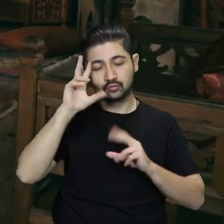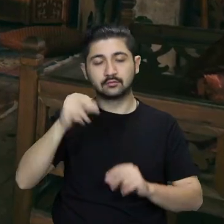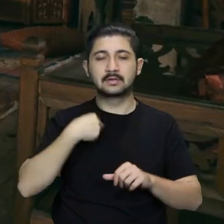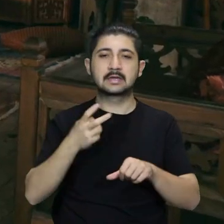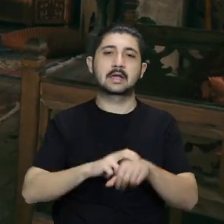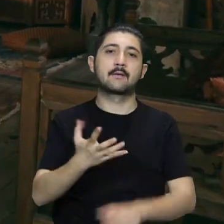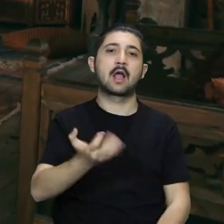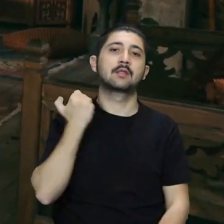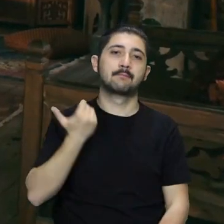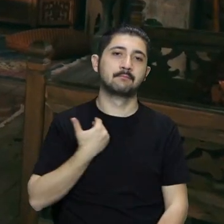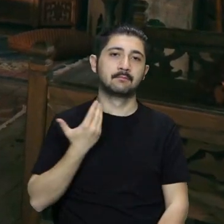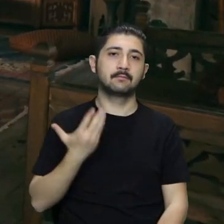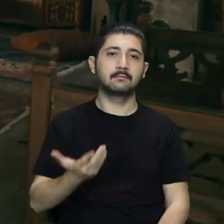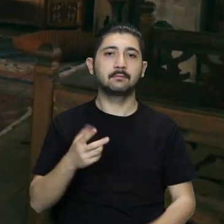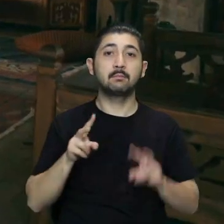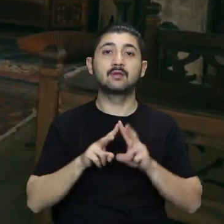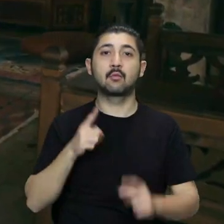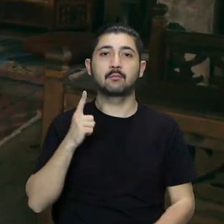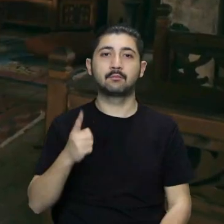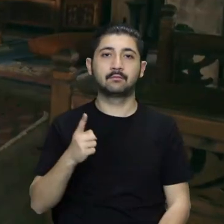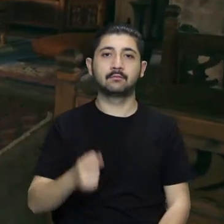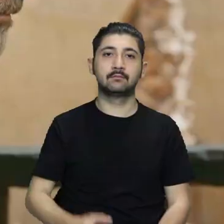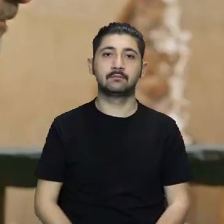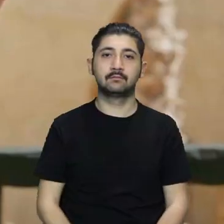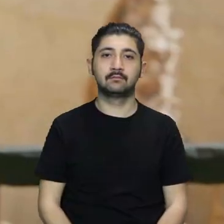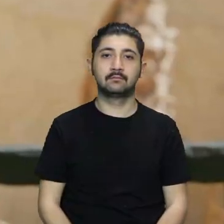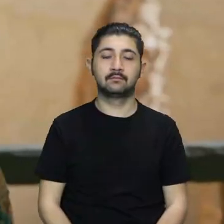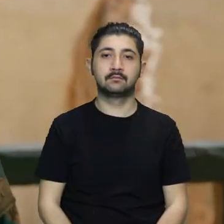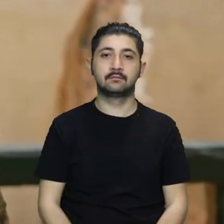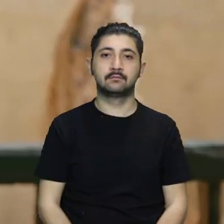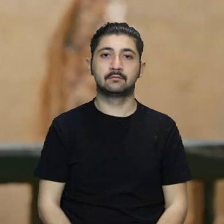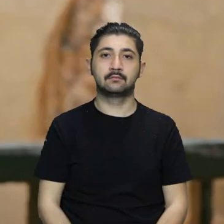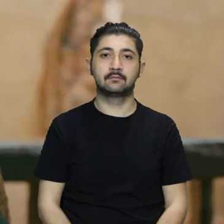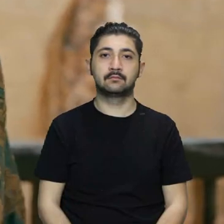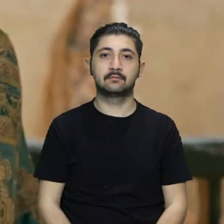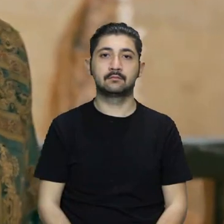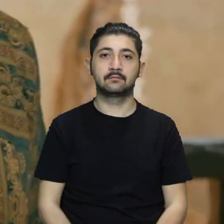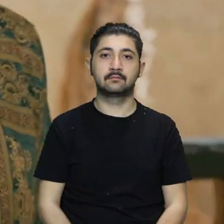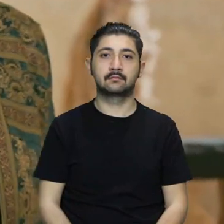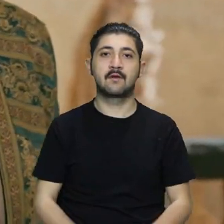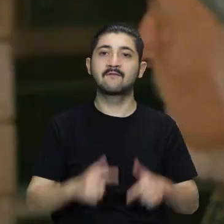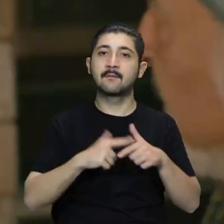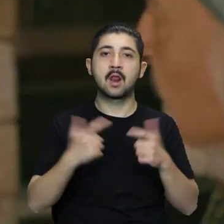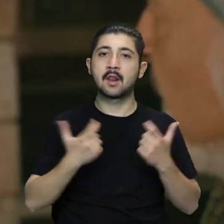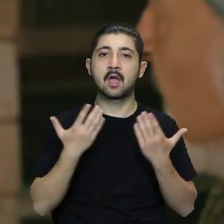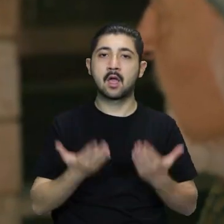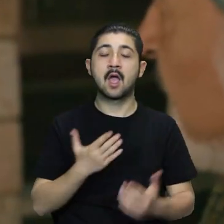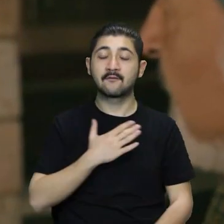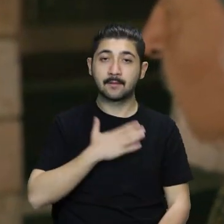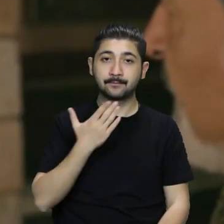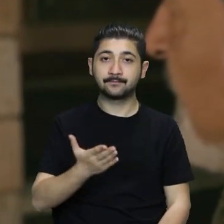aldım. Mahtum. Koştura koştura geldi Mahtum. Fatma nerede?